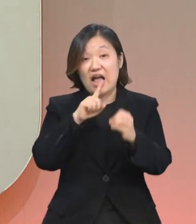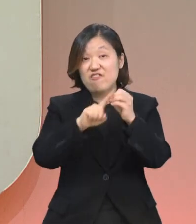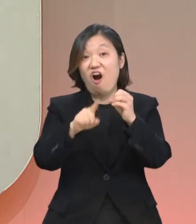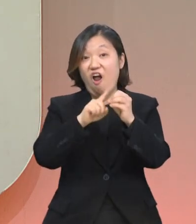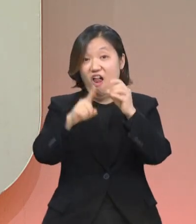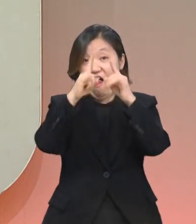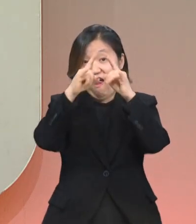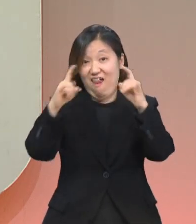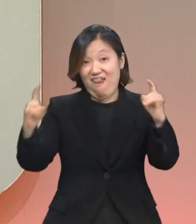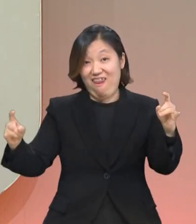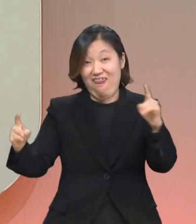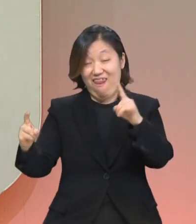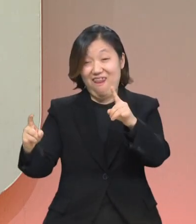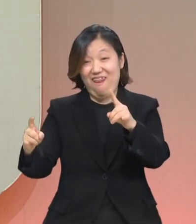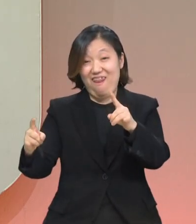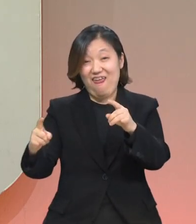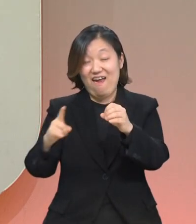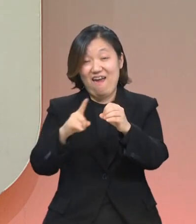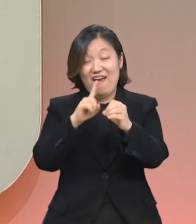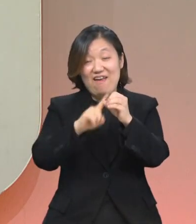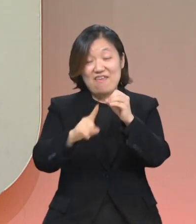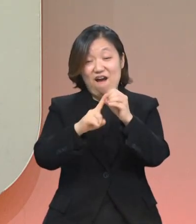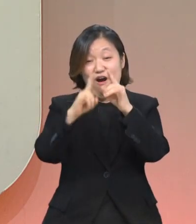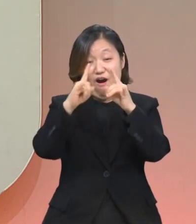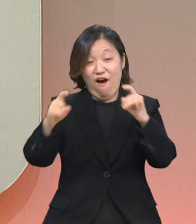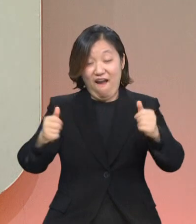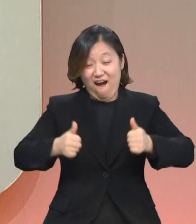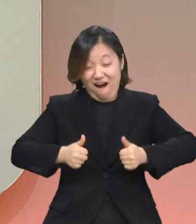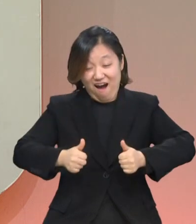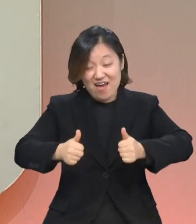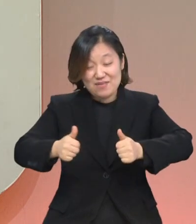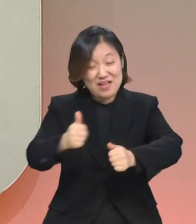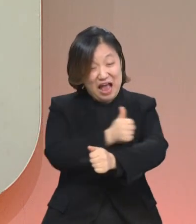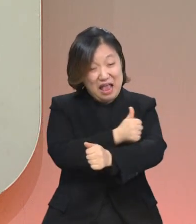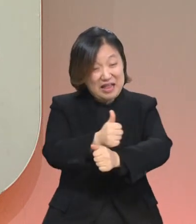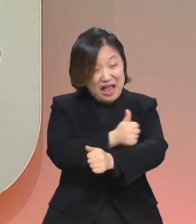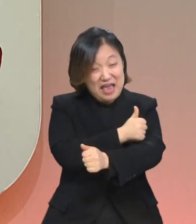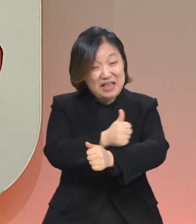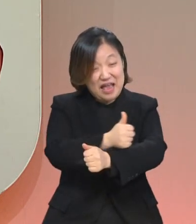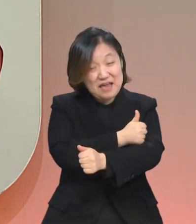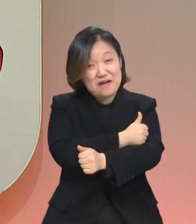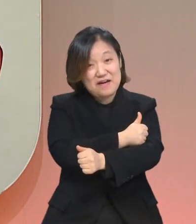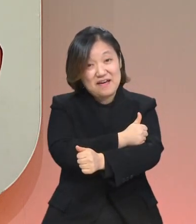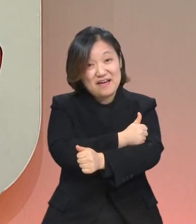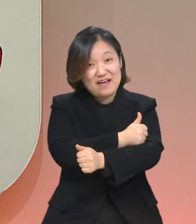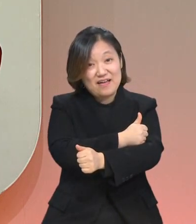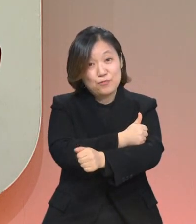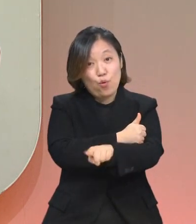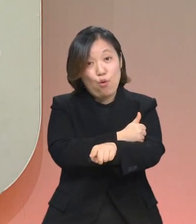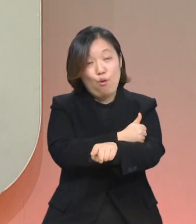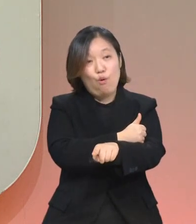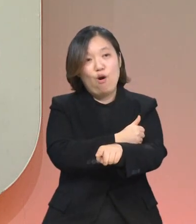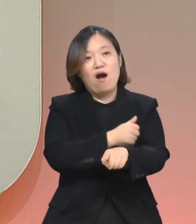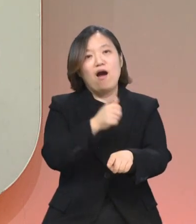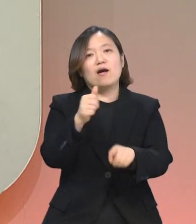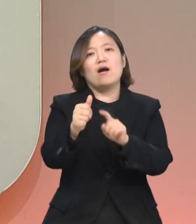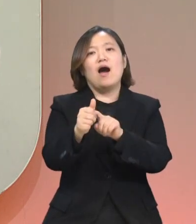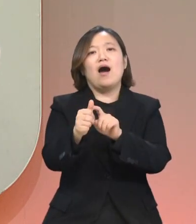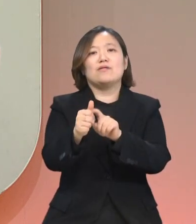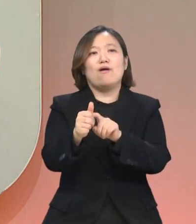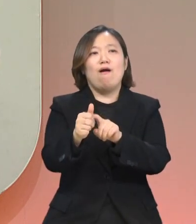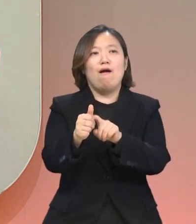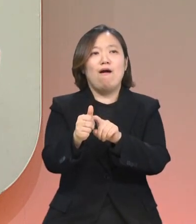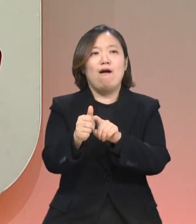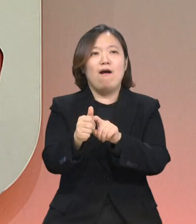절에 절에 아무리 열심히 다녀도 절에 다니면서 자기